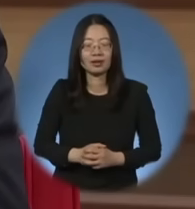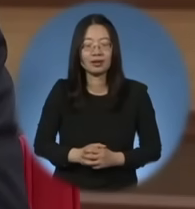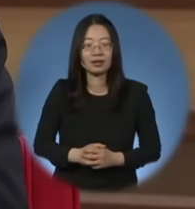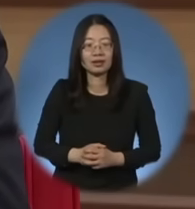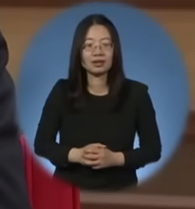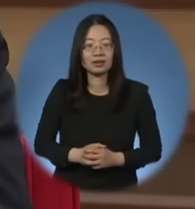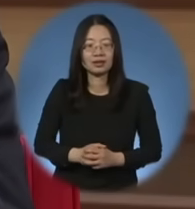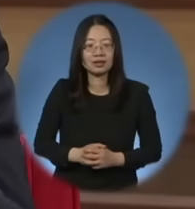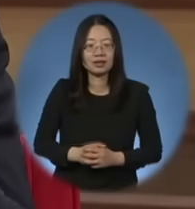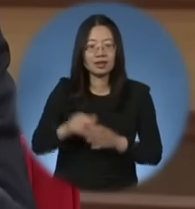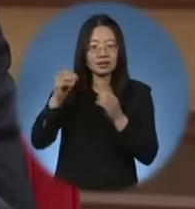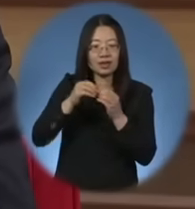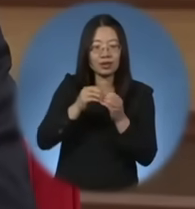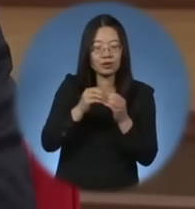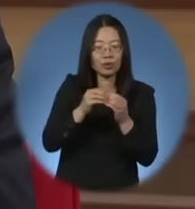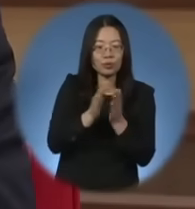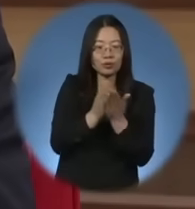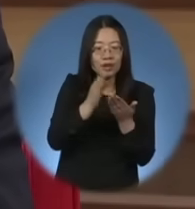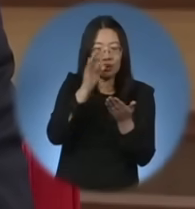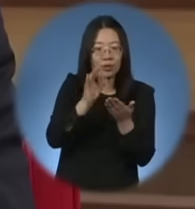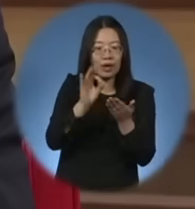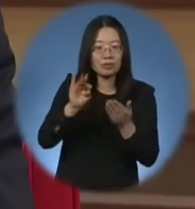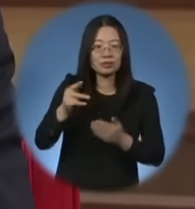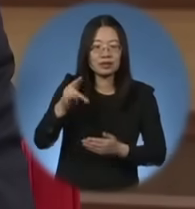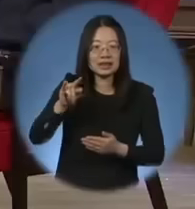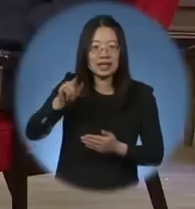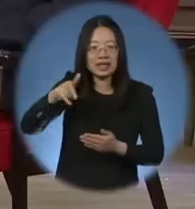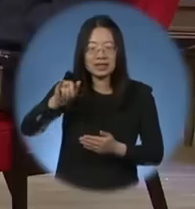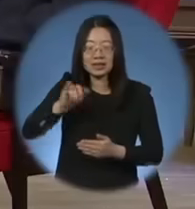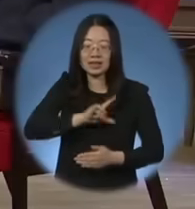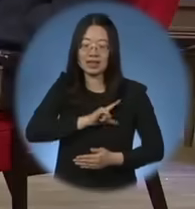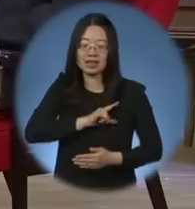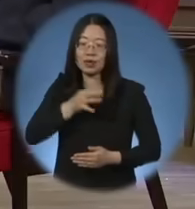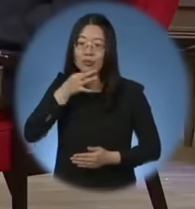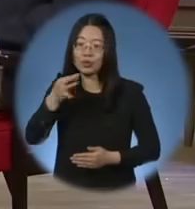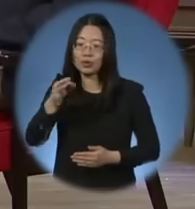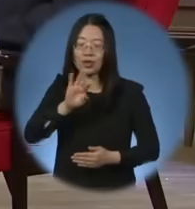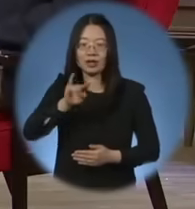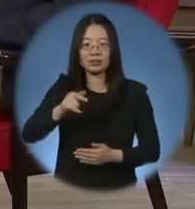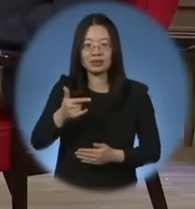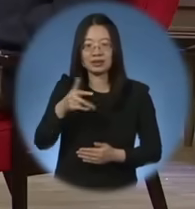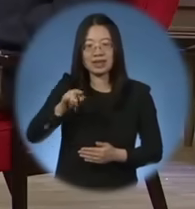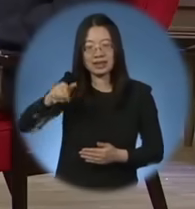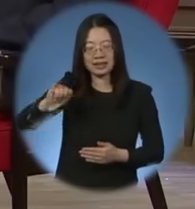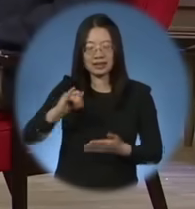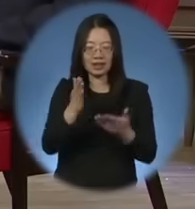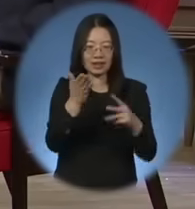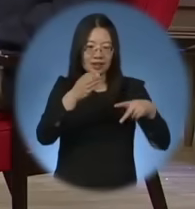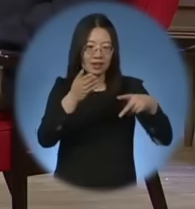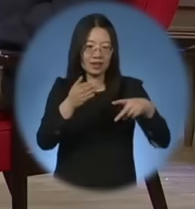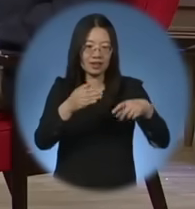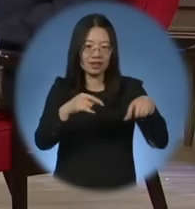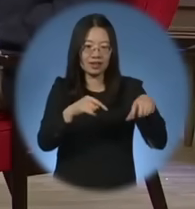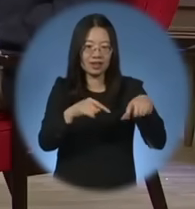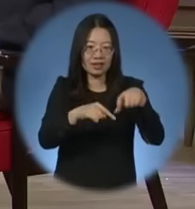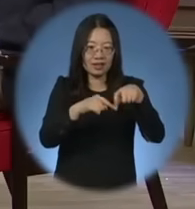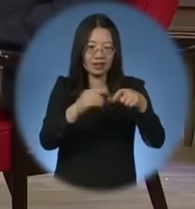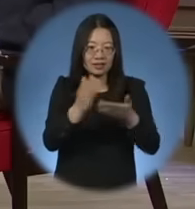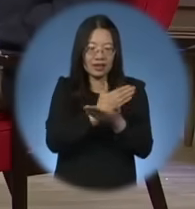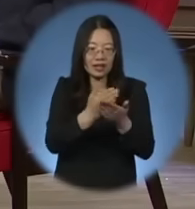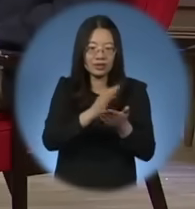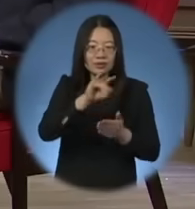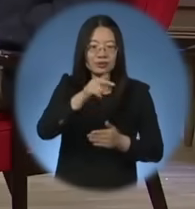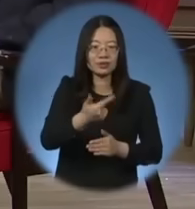분기 그 상속 문속 우리 분기하고 해요 분재기 나눌 분자 재산제